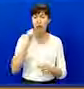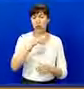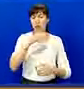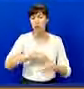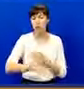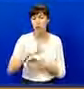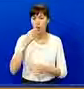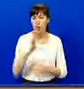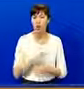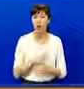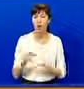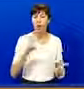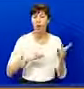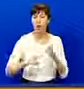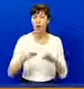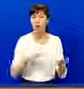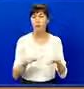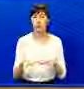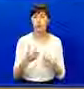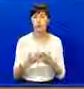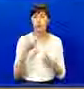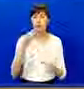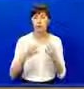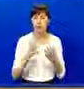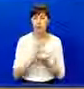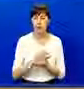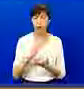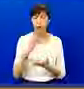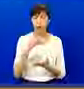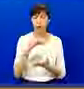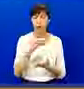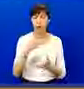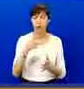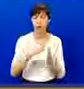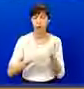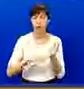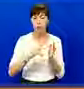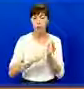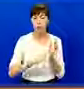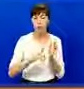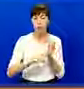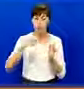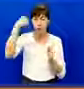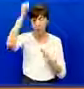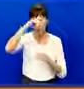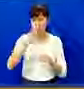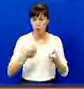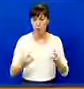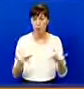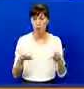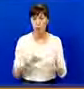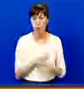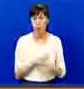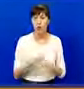айтады. Жедел іздестіру шараларының барысында бұрын сотты болған Кентау қаласының 1987 жылғы жергілікті тұрғыны ұсталды. Айғақ